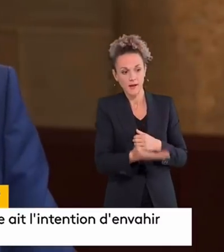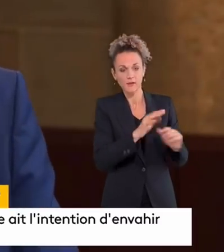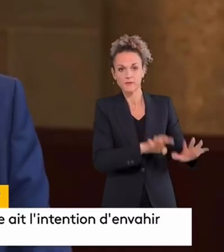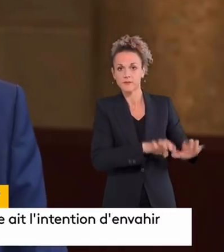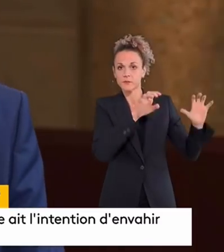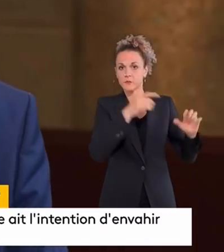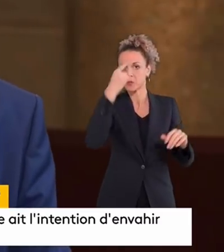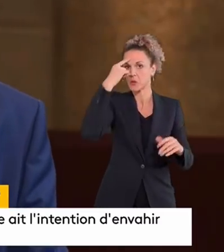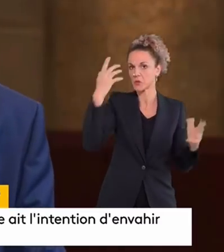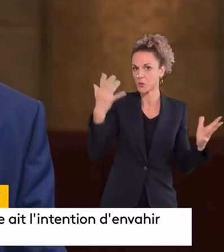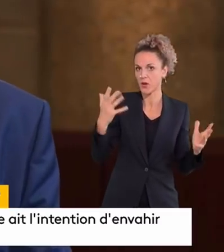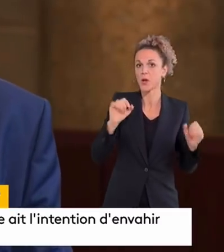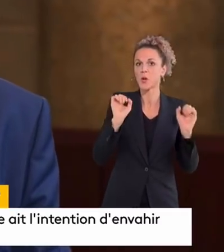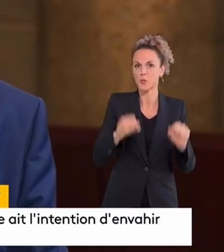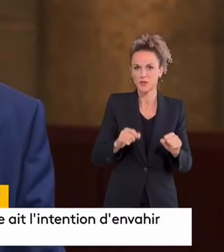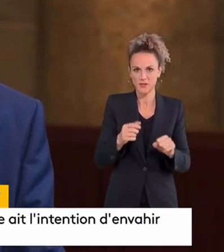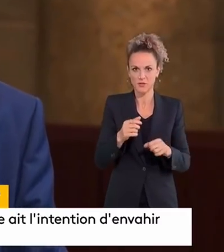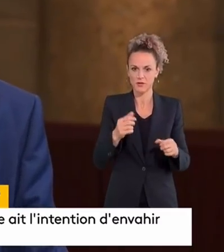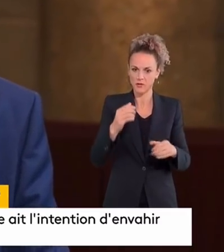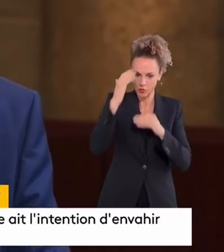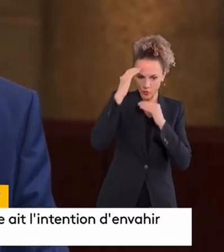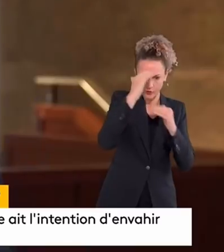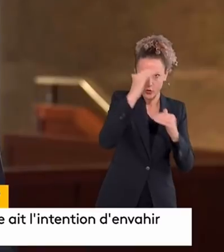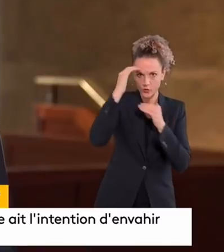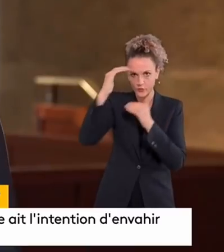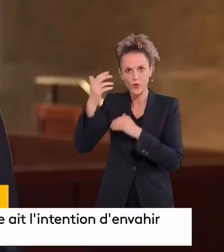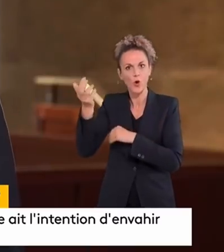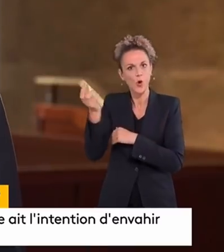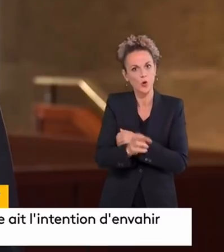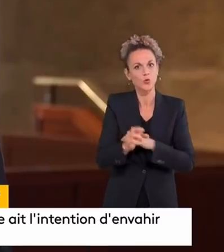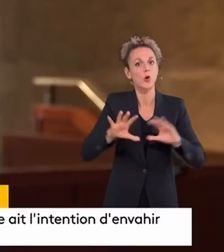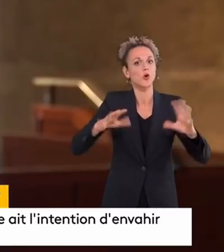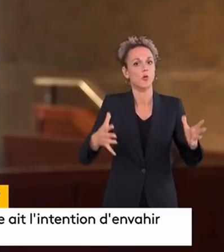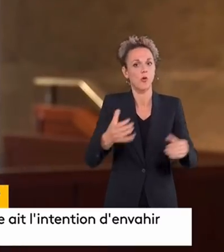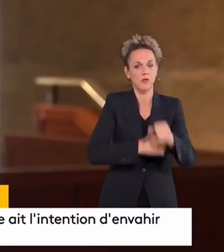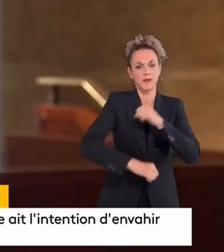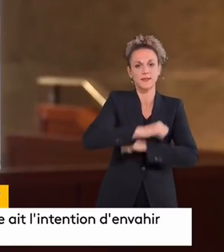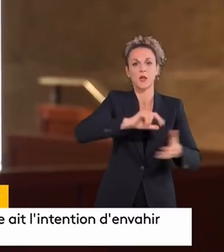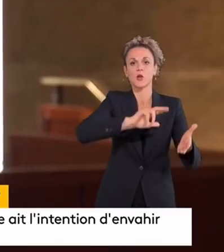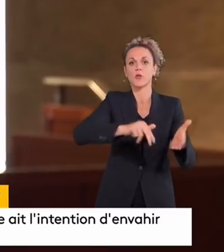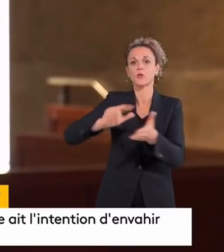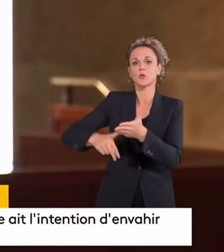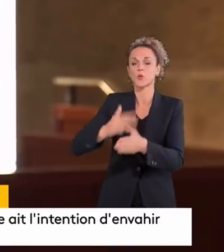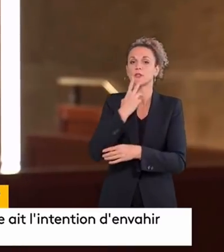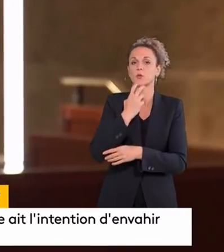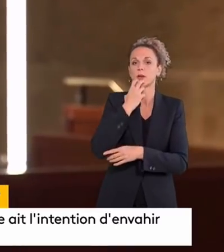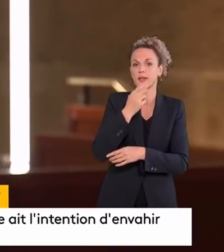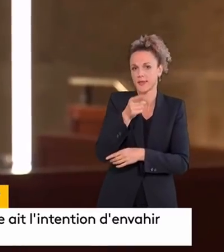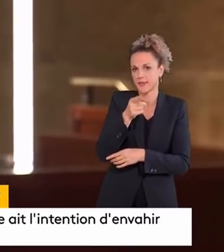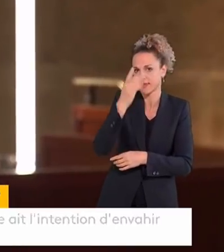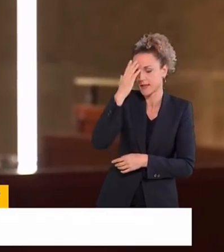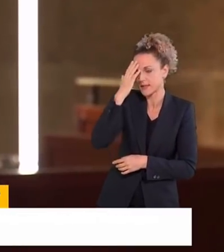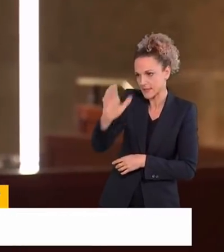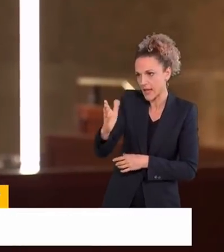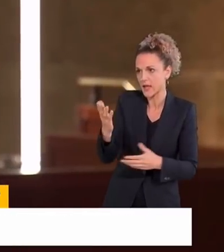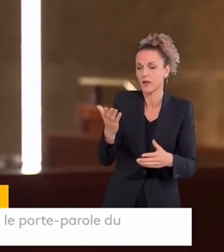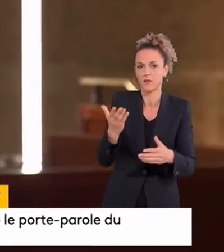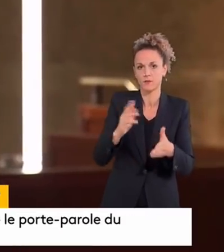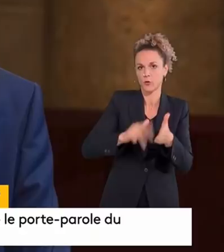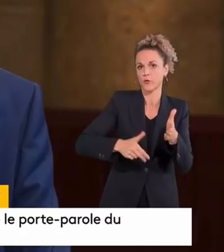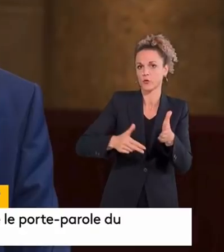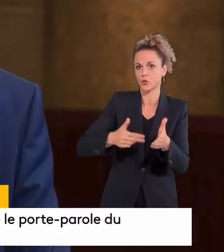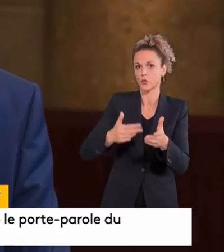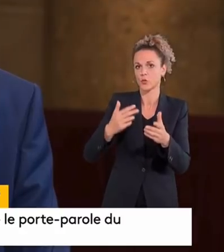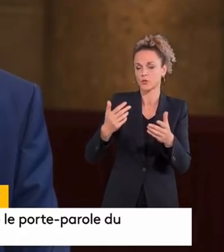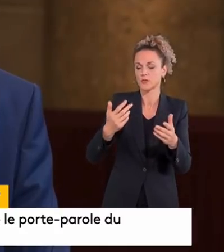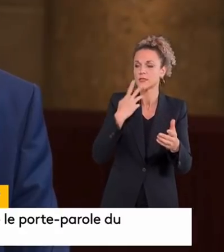qu'elle peut recréer la confiance, notamment avec l'organisation de conventions citoyennes, comme vous le savez, hein, évidemment, ça a été le cas avec la Convention citoyenne sur le